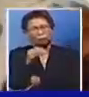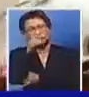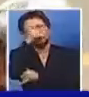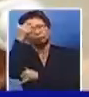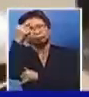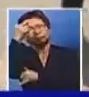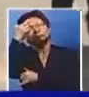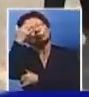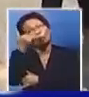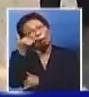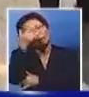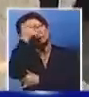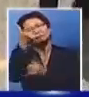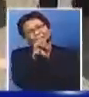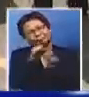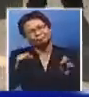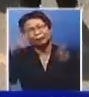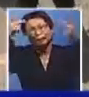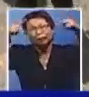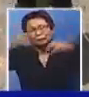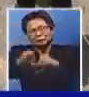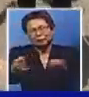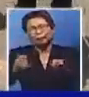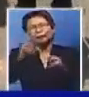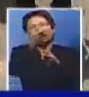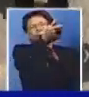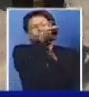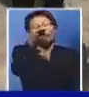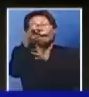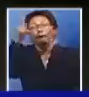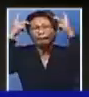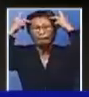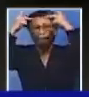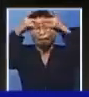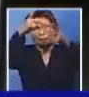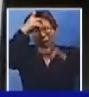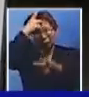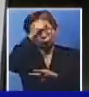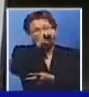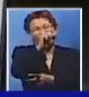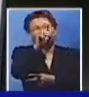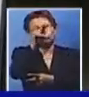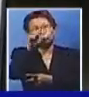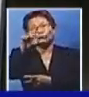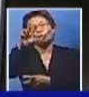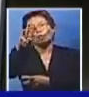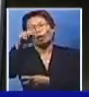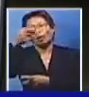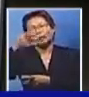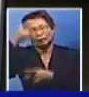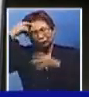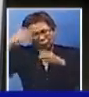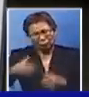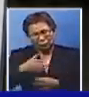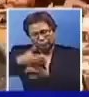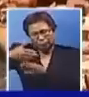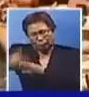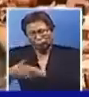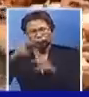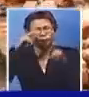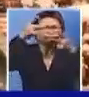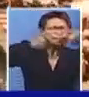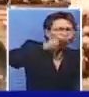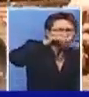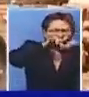atas faktor keselamatan. Pengarah Jabatan Bomba dan Penyelamat Pahang, Dato' Abdul Wahab Mat Yassin berkata, keputusan itu dibuat selepas